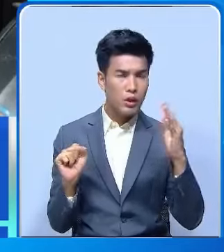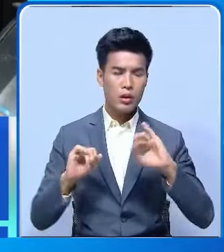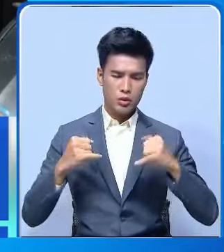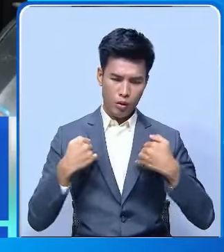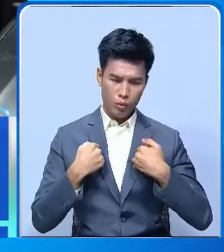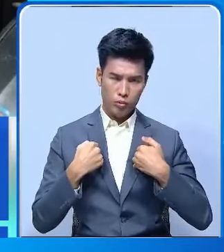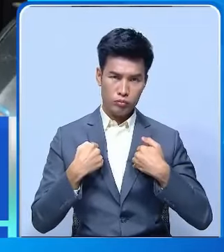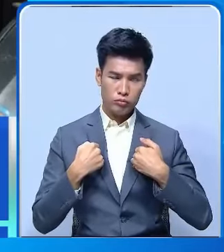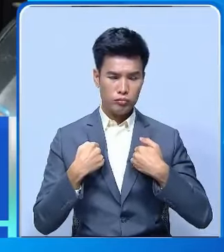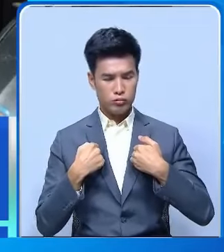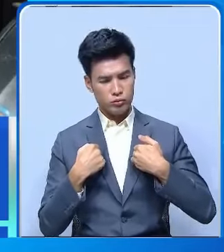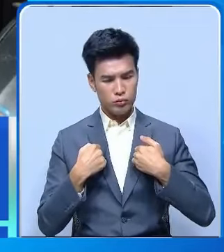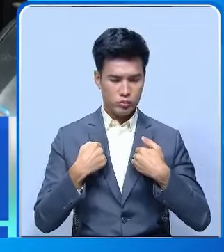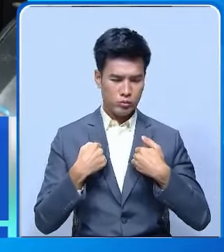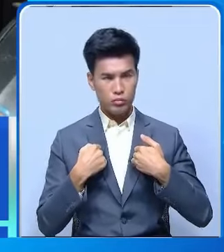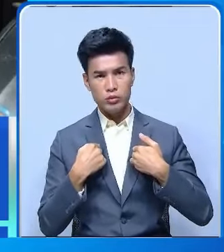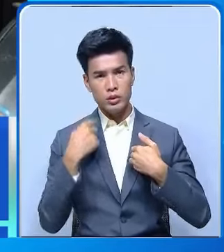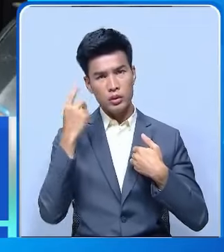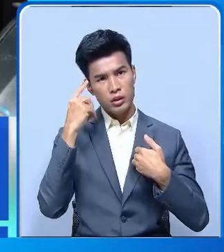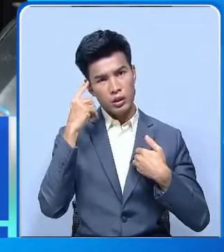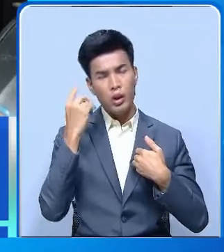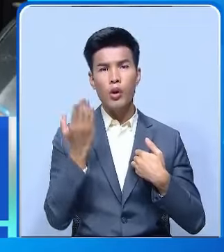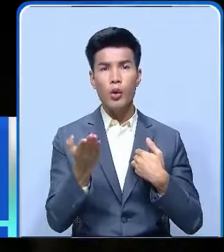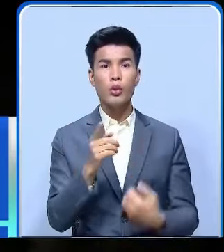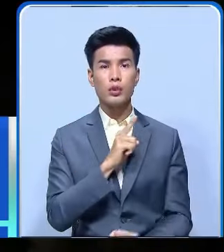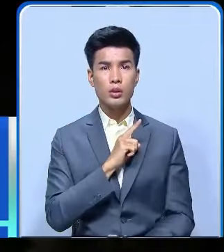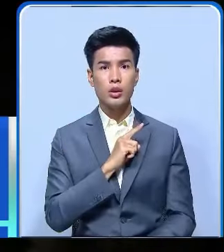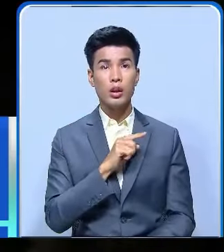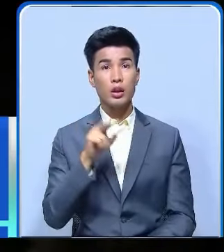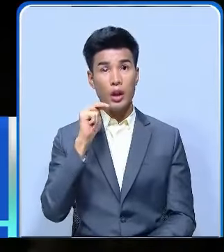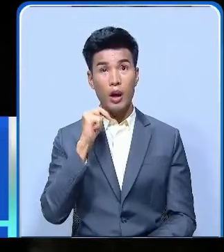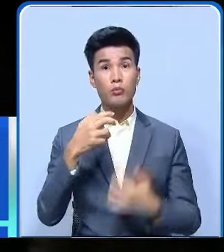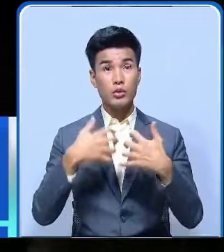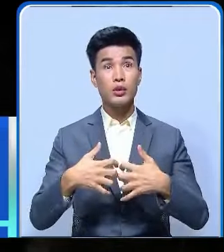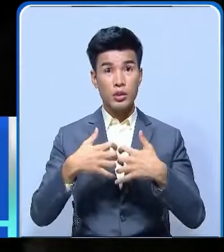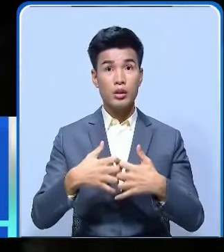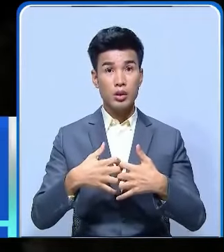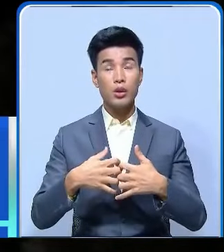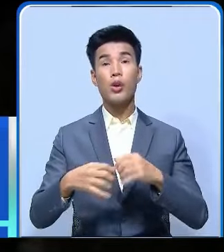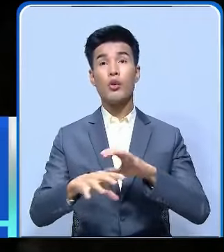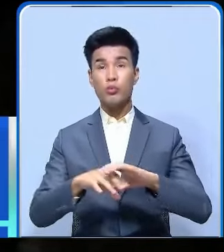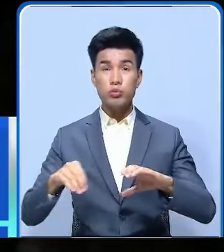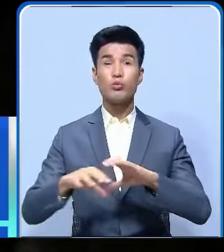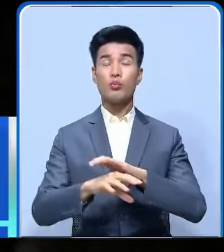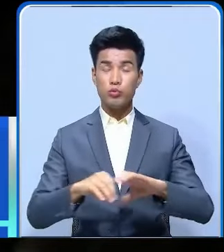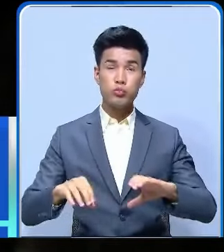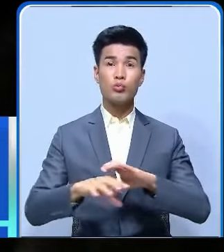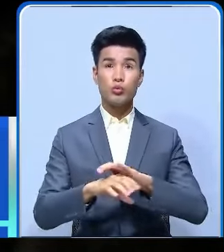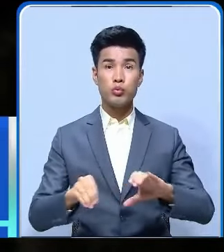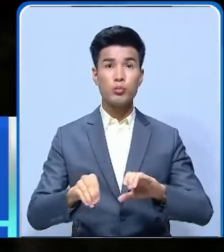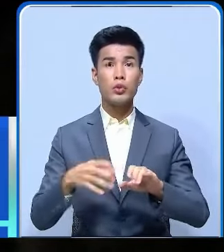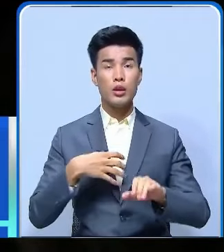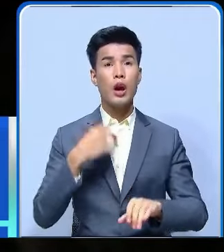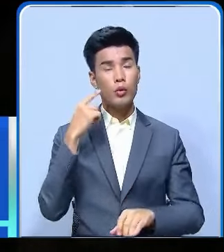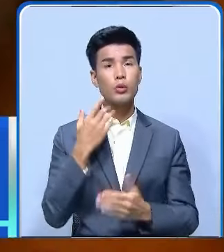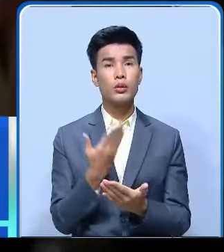คุณสาวิตรีขอให้เจ้าหน้าที่เอาเครื่องสูบน้ำมาสูบน้ำออกจากสระก็จะได้ดูว่าเงินมัน